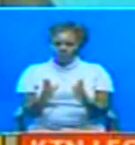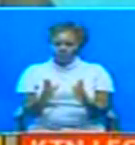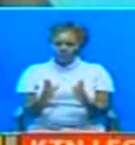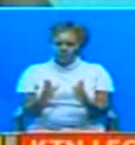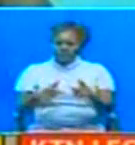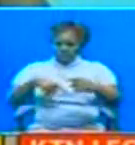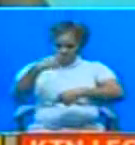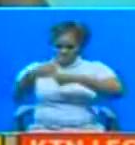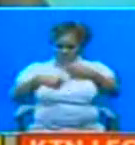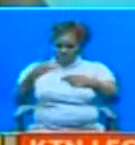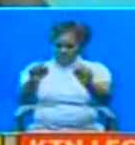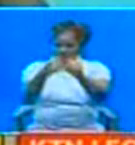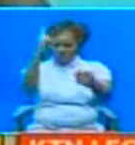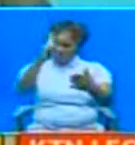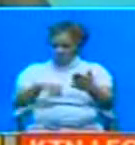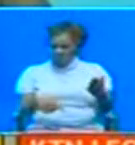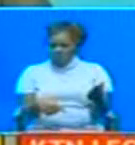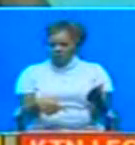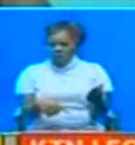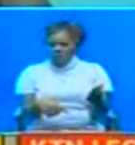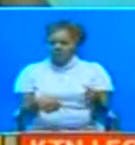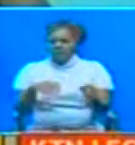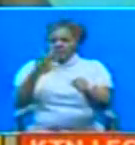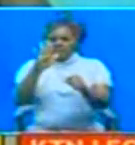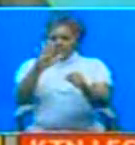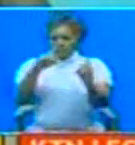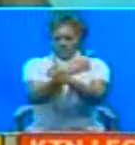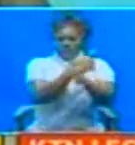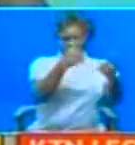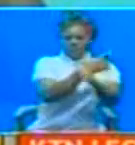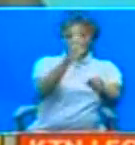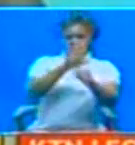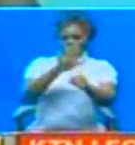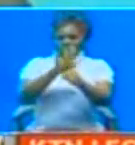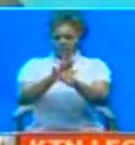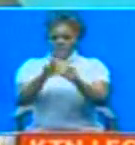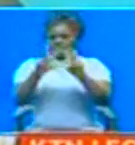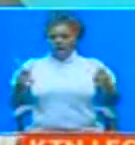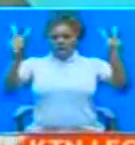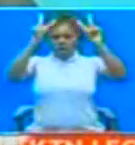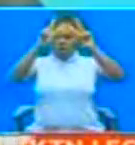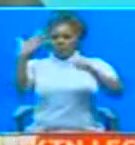In the process, quite a number of unestimated value property